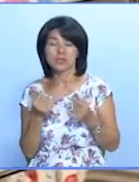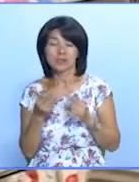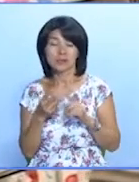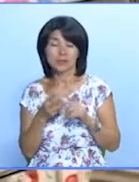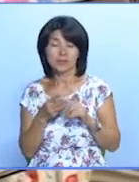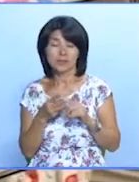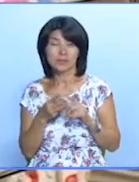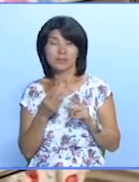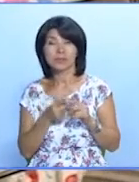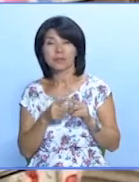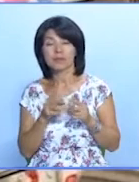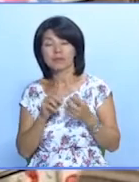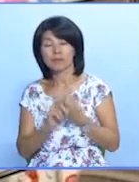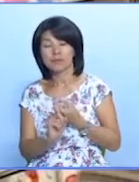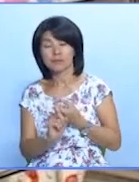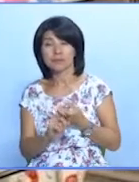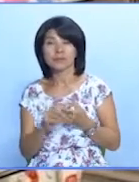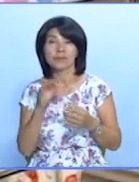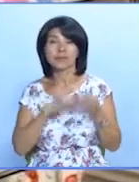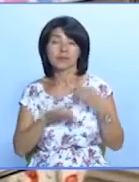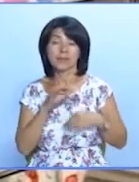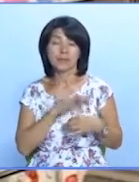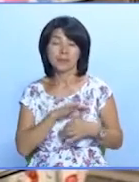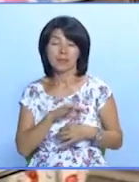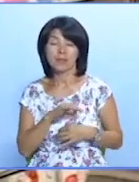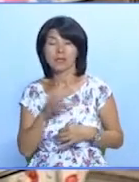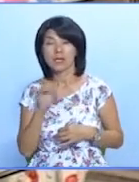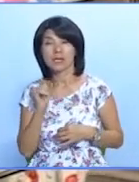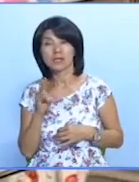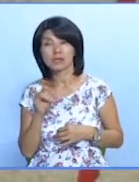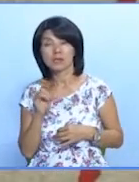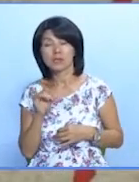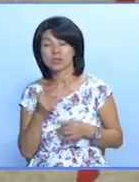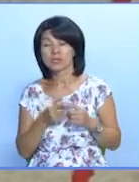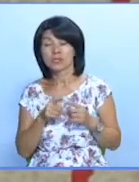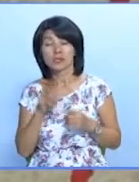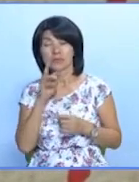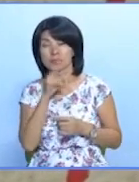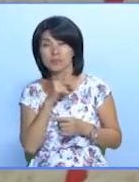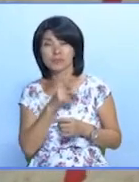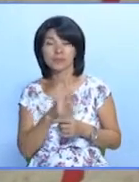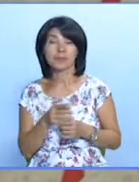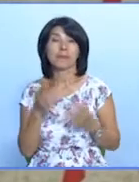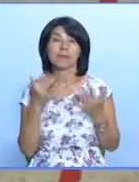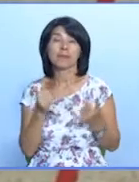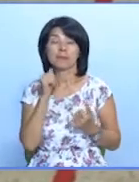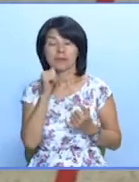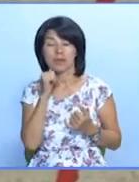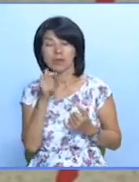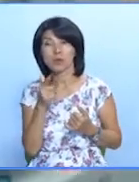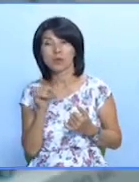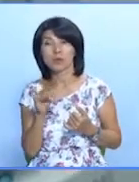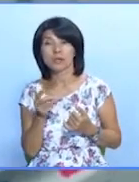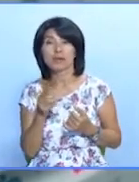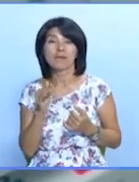всем известно, это вирусно, и использование антибиотиков это неразумно. В аптечную сеть «Глория Фарм» поступило 32 наименования